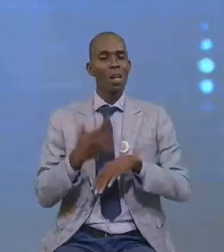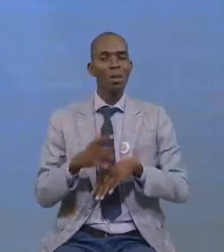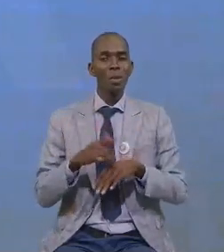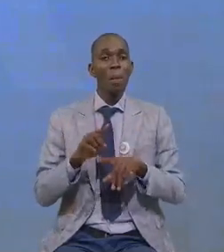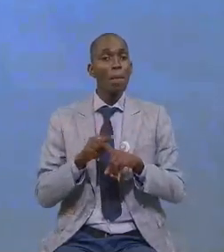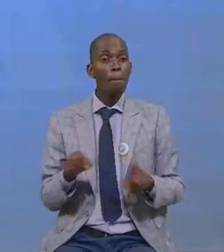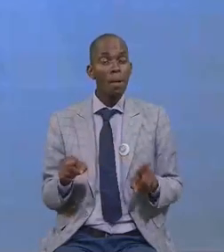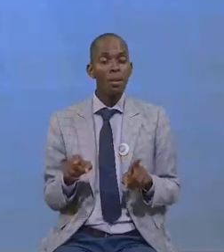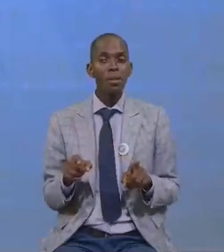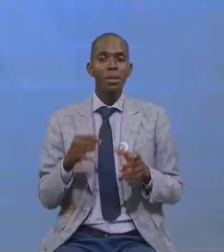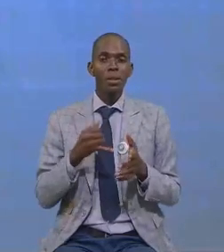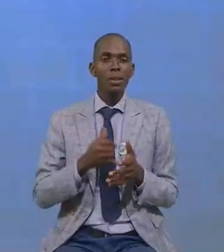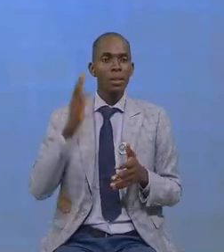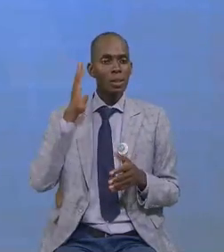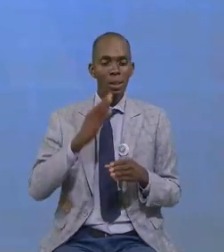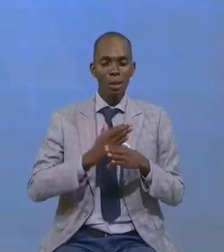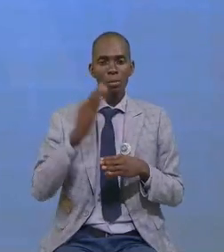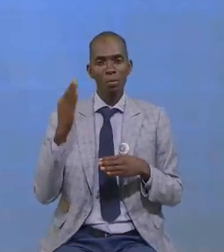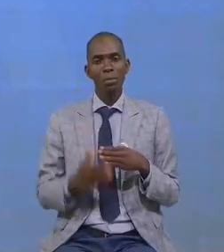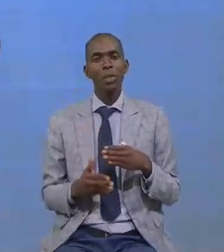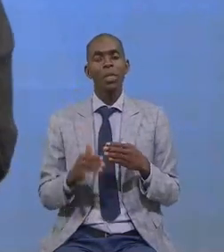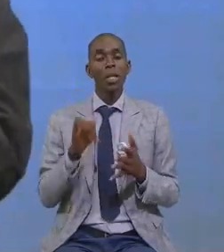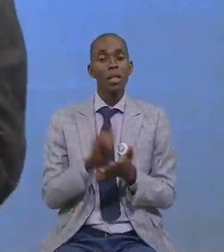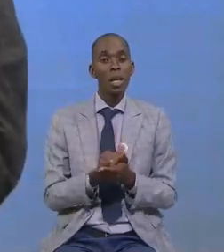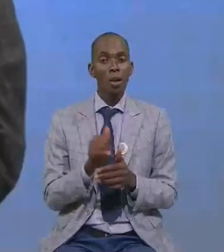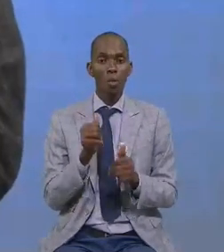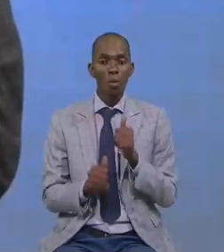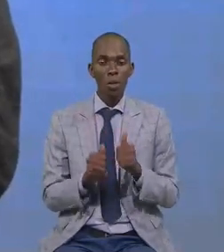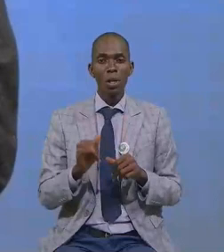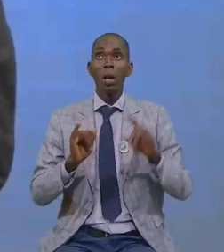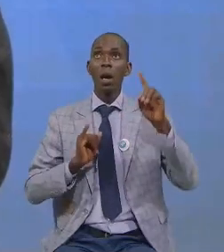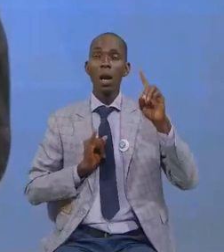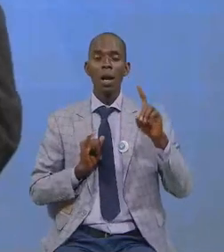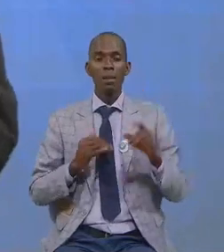effet, sans avoir écouté ma volonté